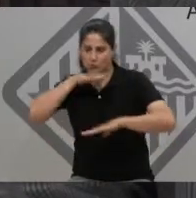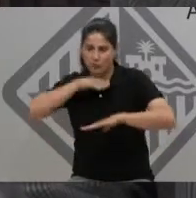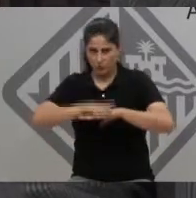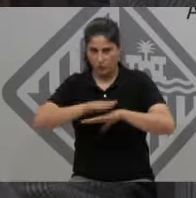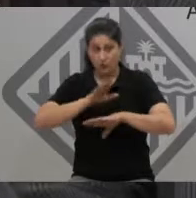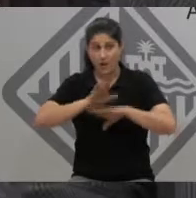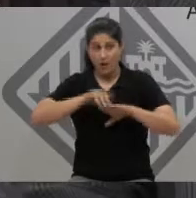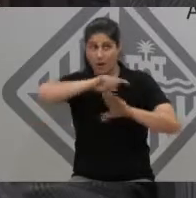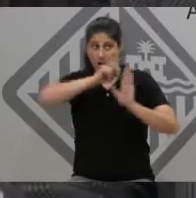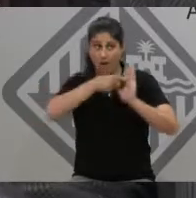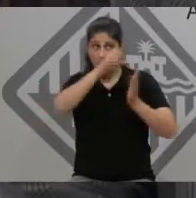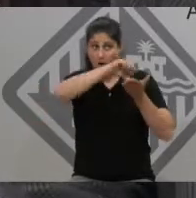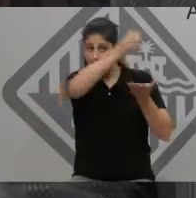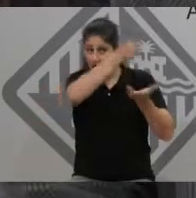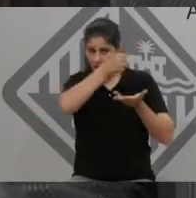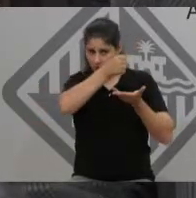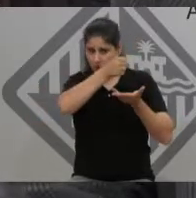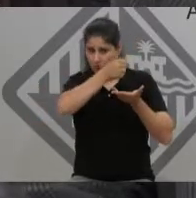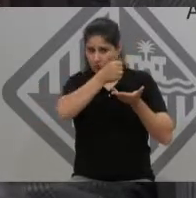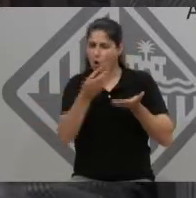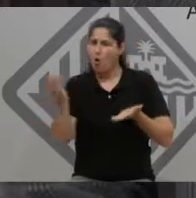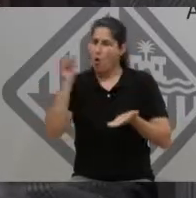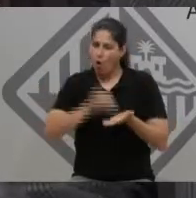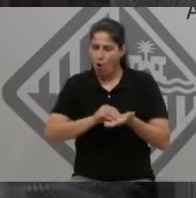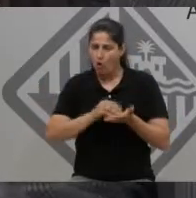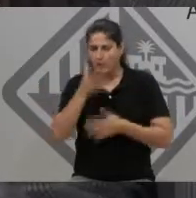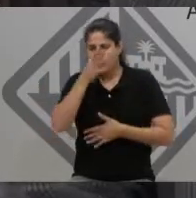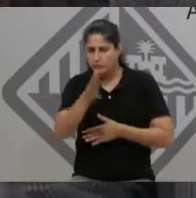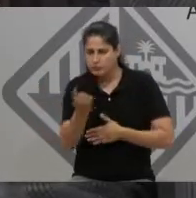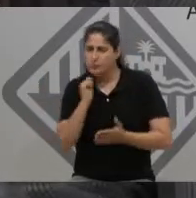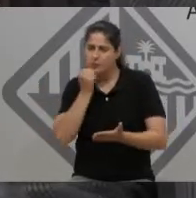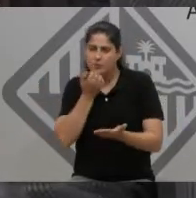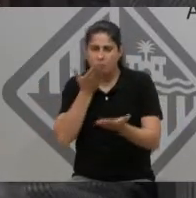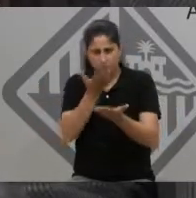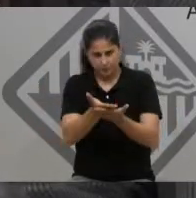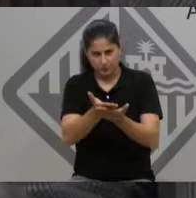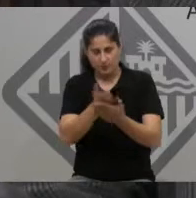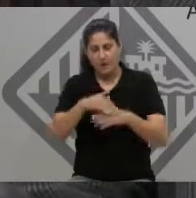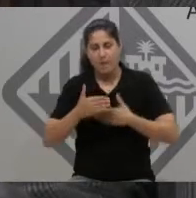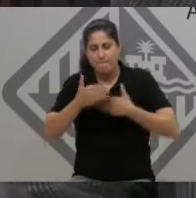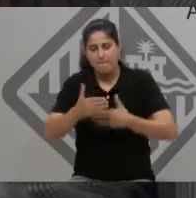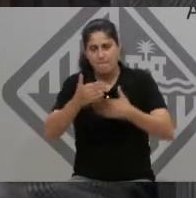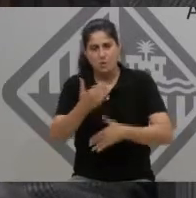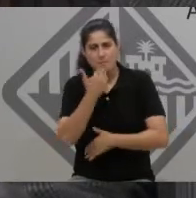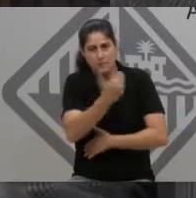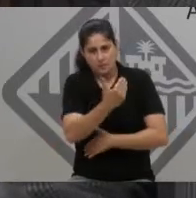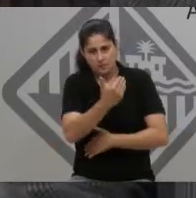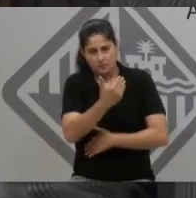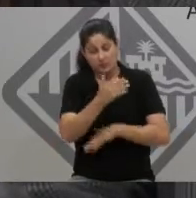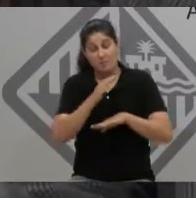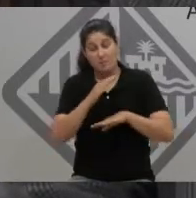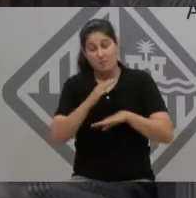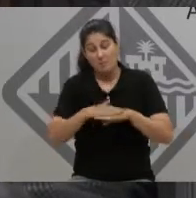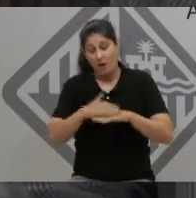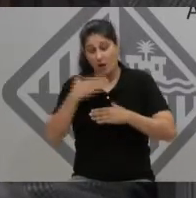de capitalitat i que no s'hagi de recórrer una altra vegada, com ha passat enguany, a demanar pròrrogues i se puguin dur a terme dins l'anualitat